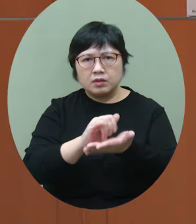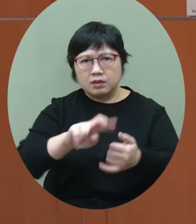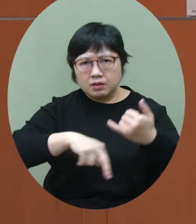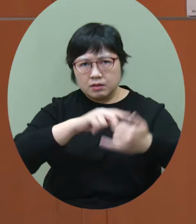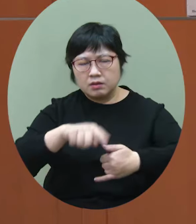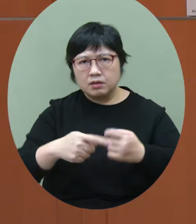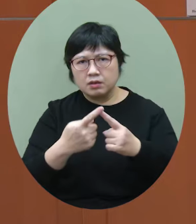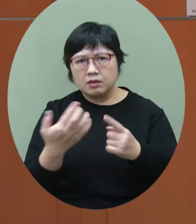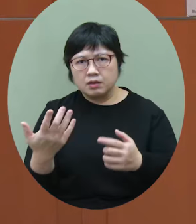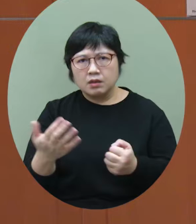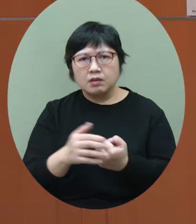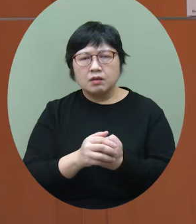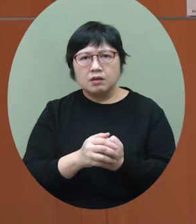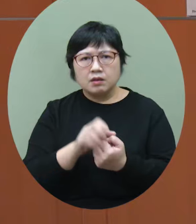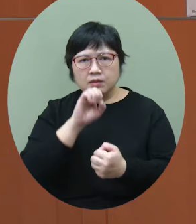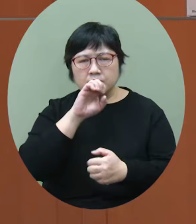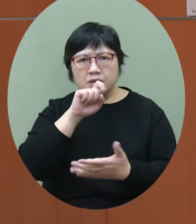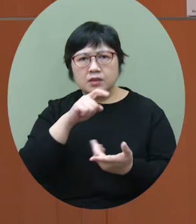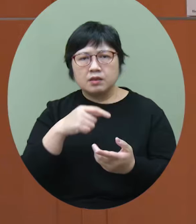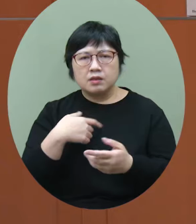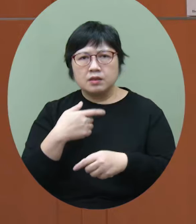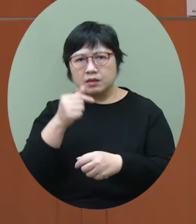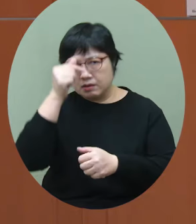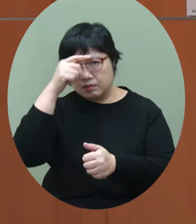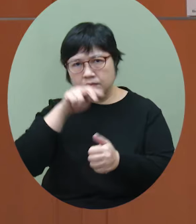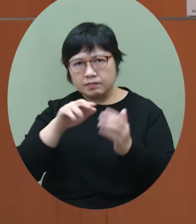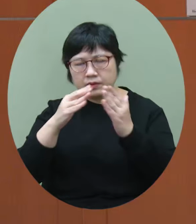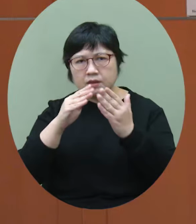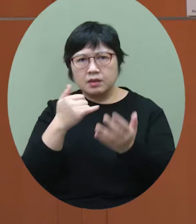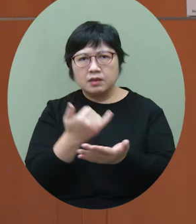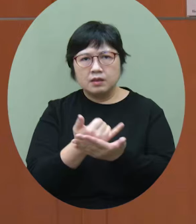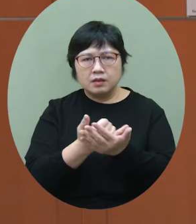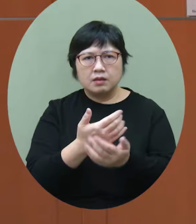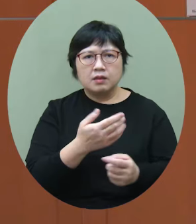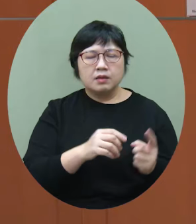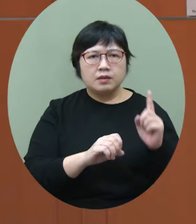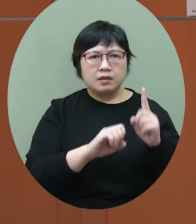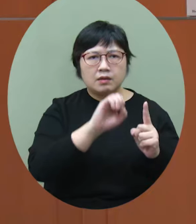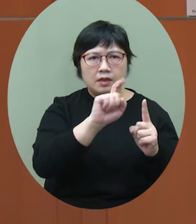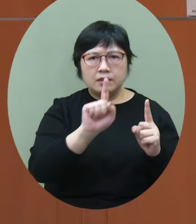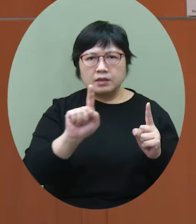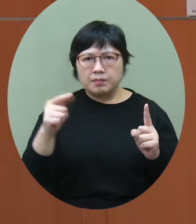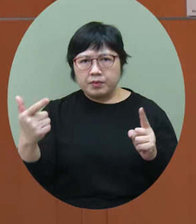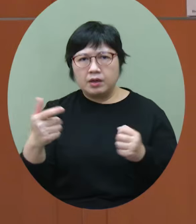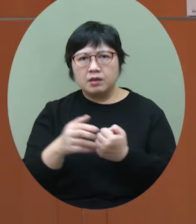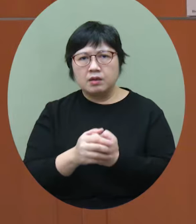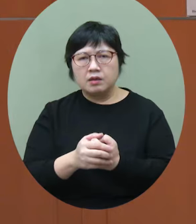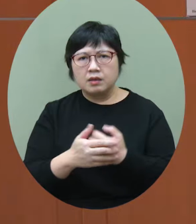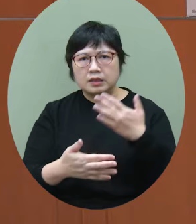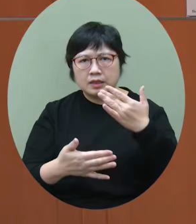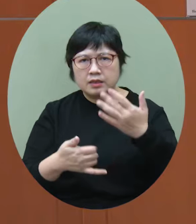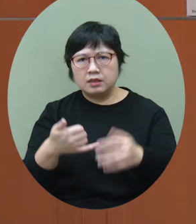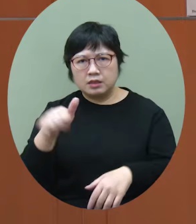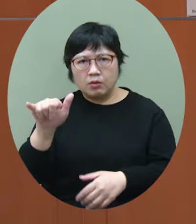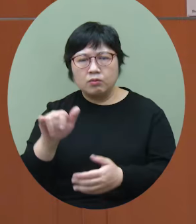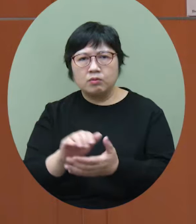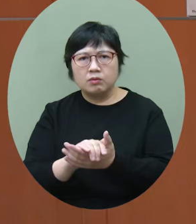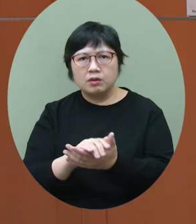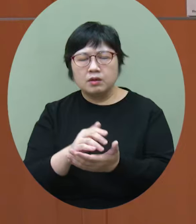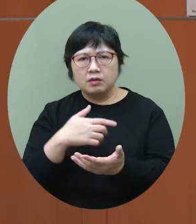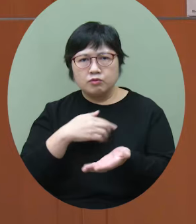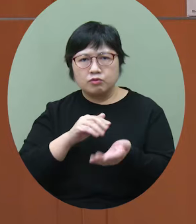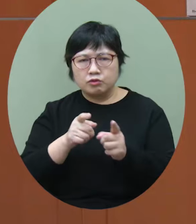的，就是一個死者，就是編號10118，想了解他是何時過身，還有有沒有長期病。